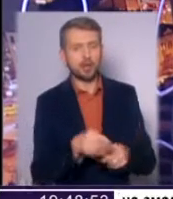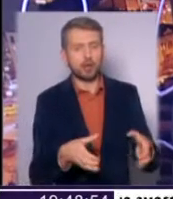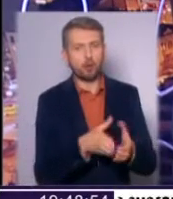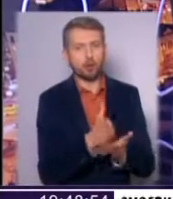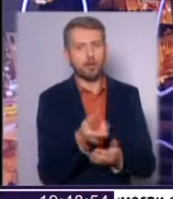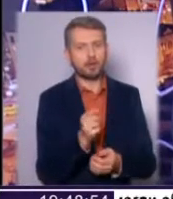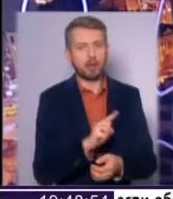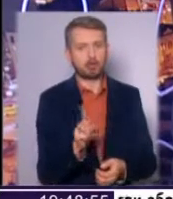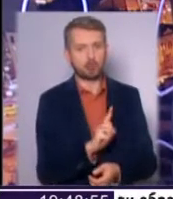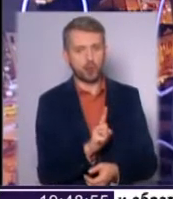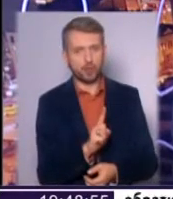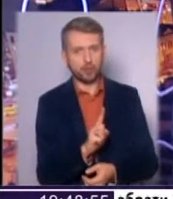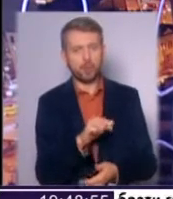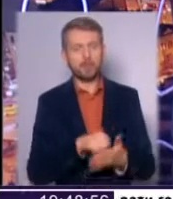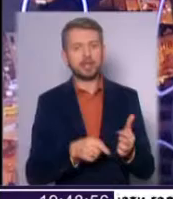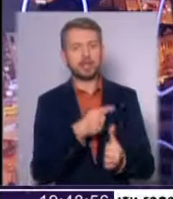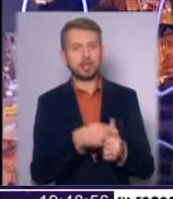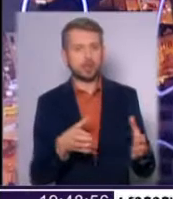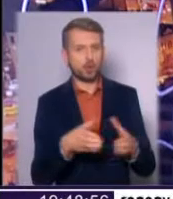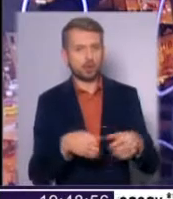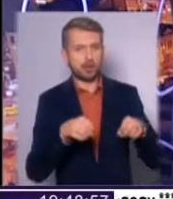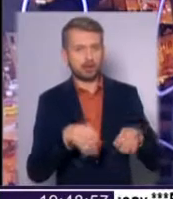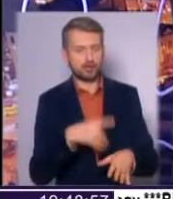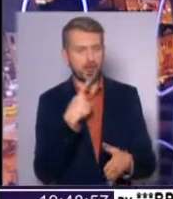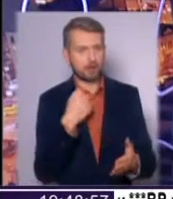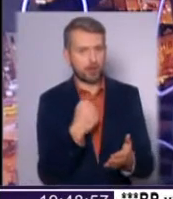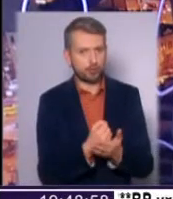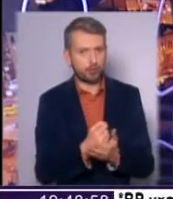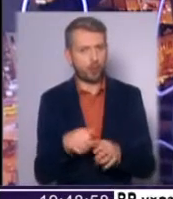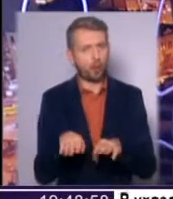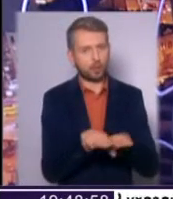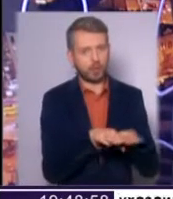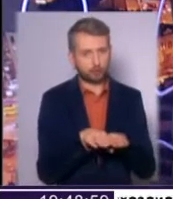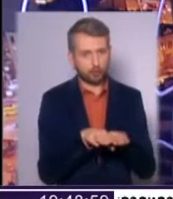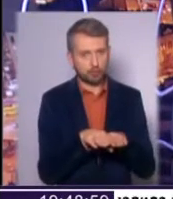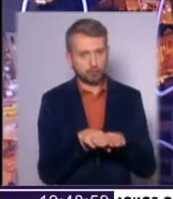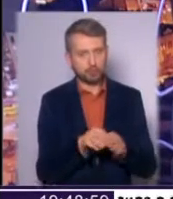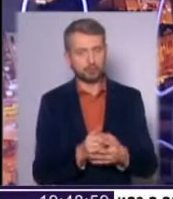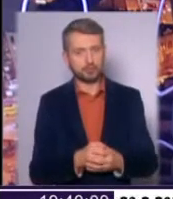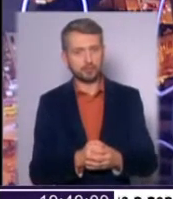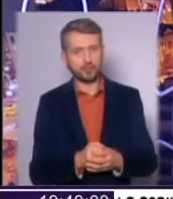те, що від імені групи рішення ухвалюється консенсусом, тобто одностайно.